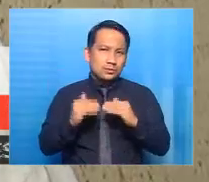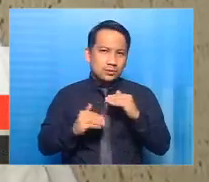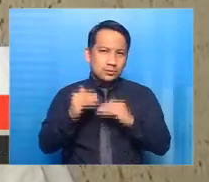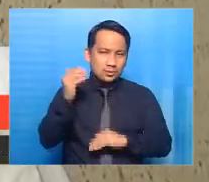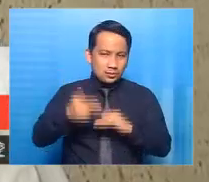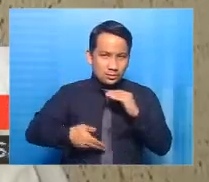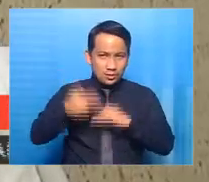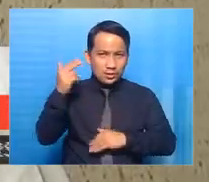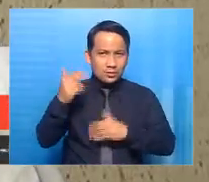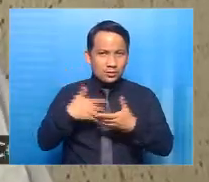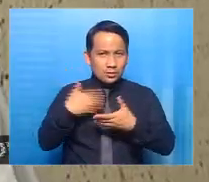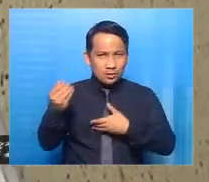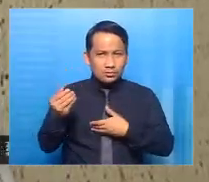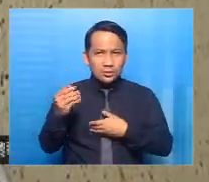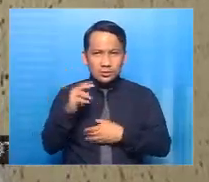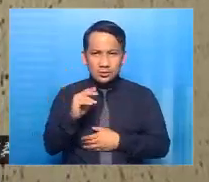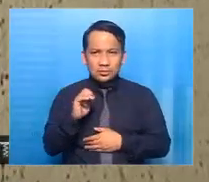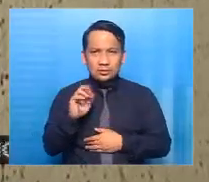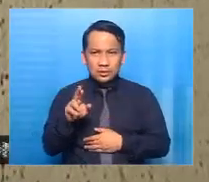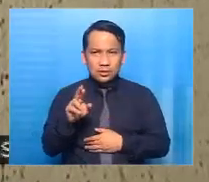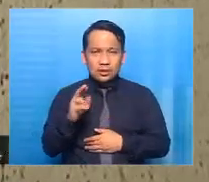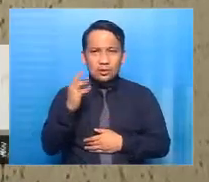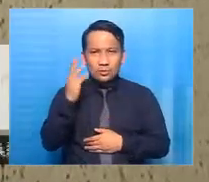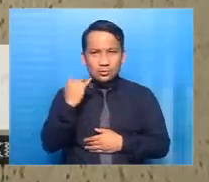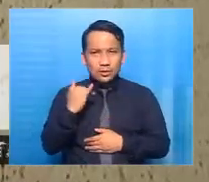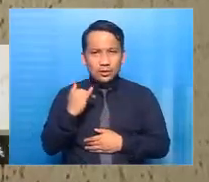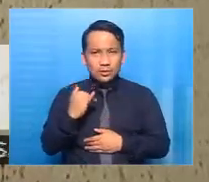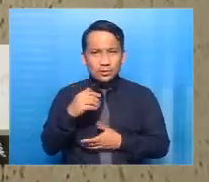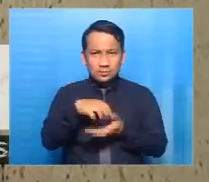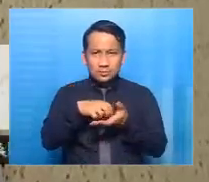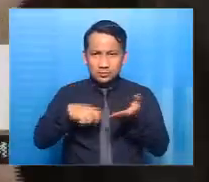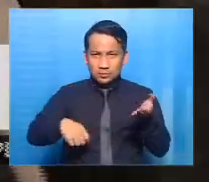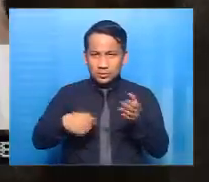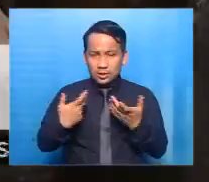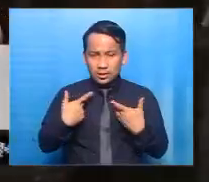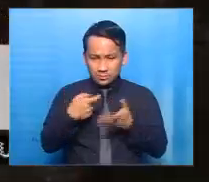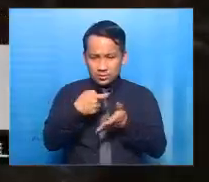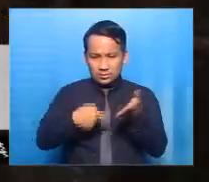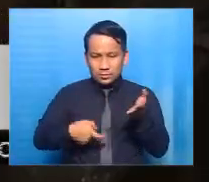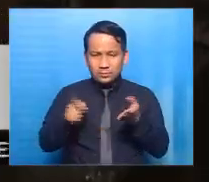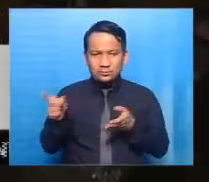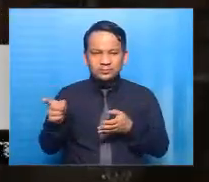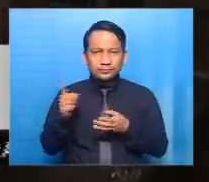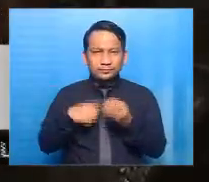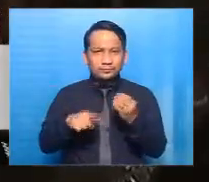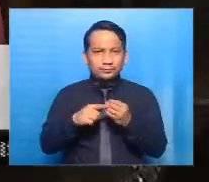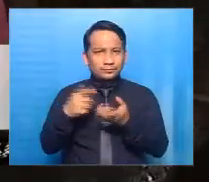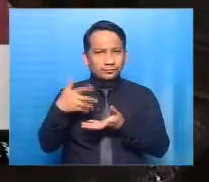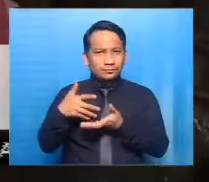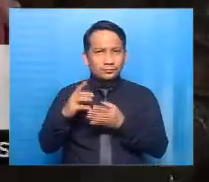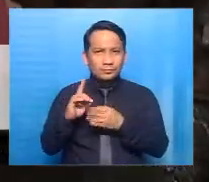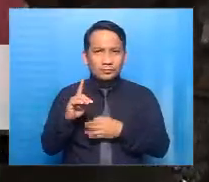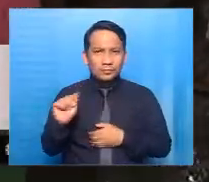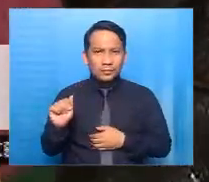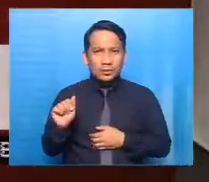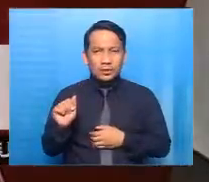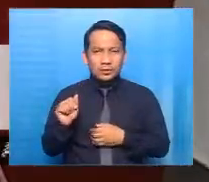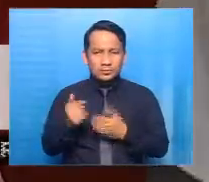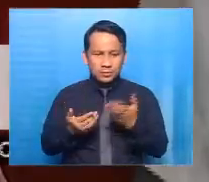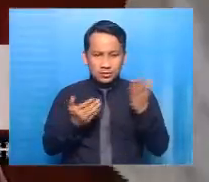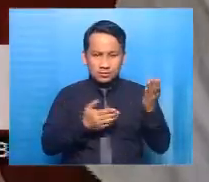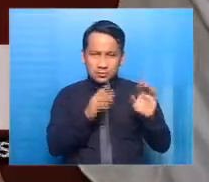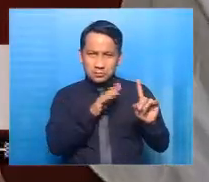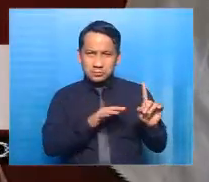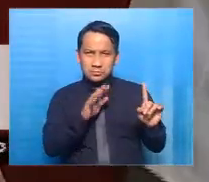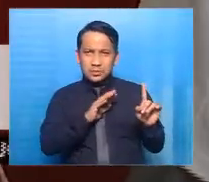ng outside Metro Manila. Mas napipresyuhan pa nila. Pinag-aaralan na raw ito ng DA. Magsusurveillance